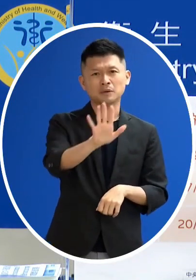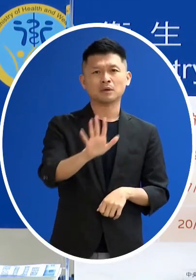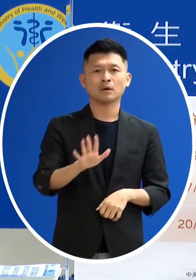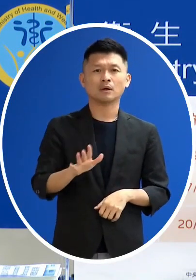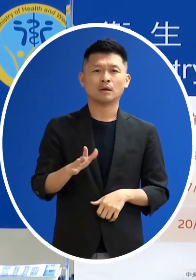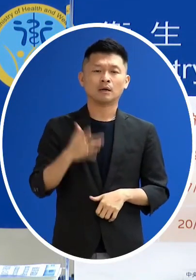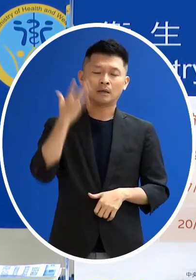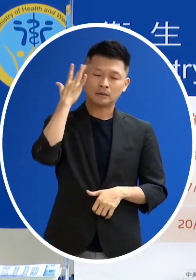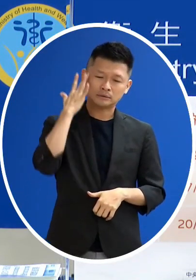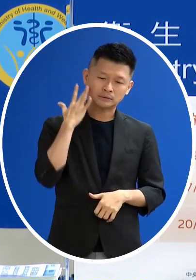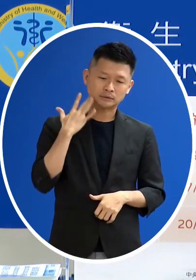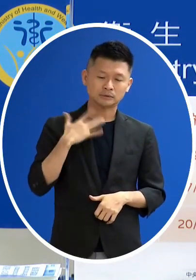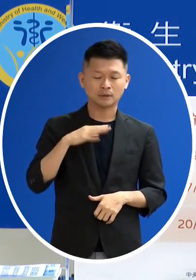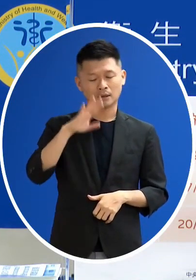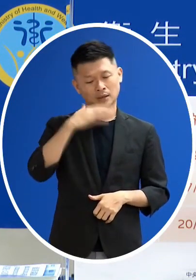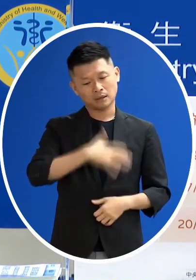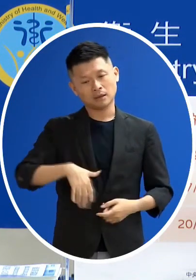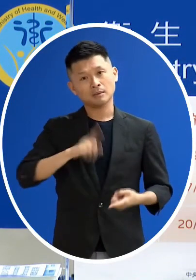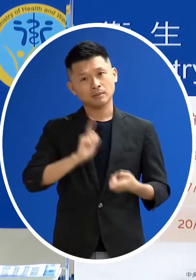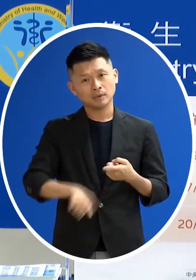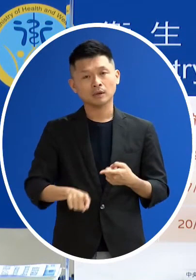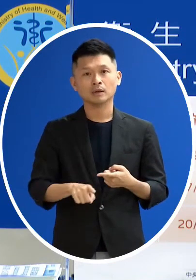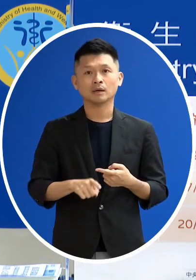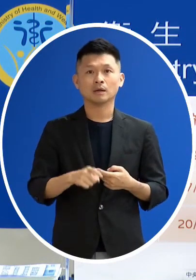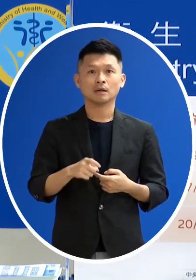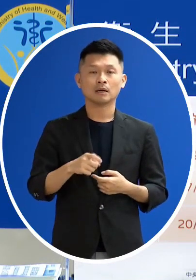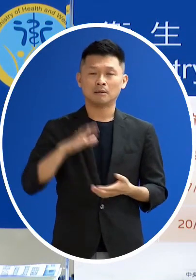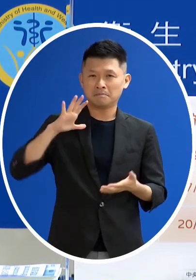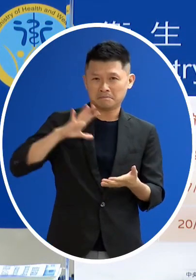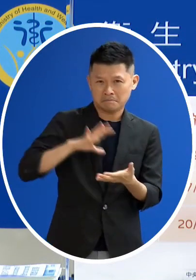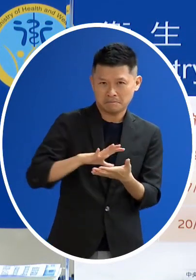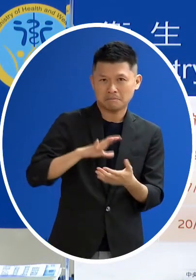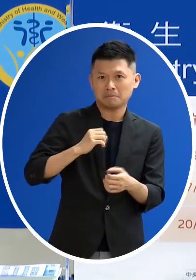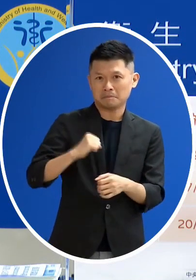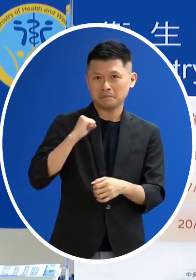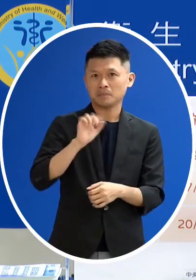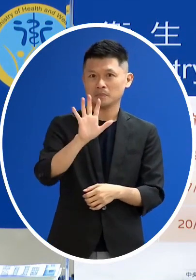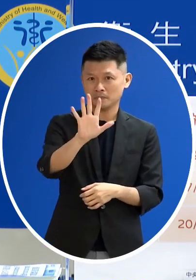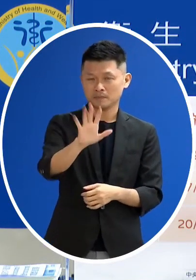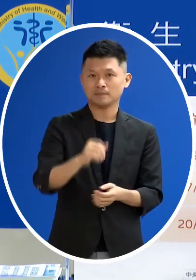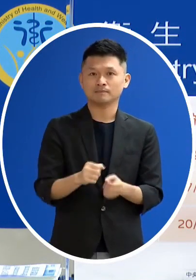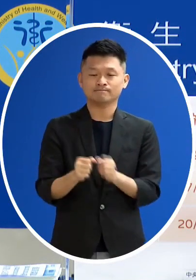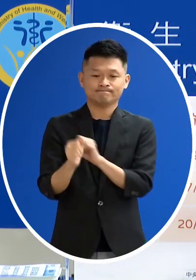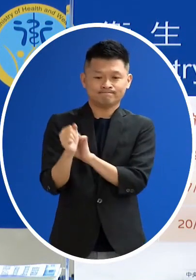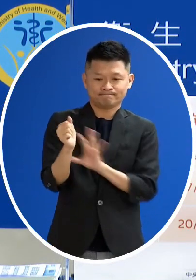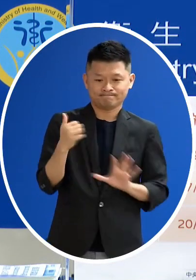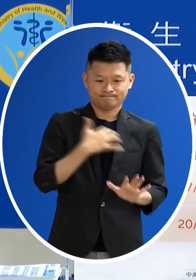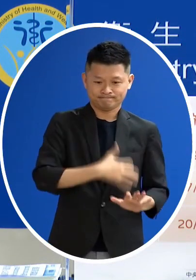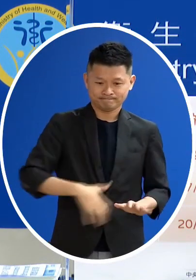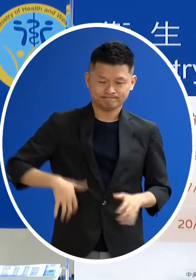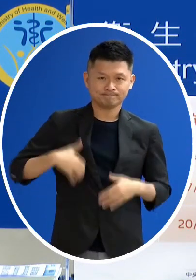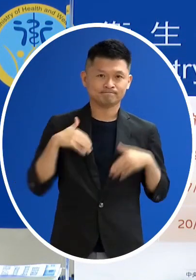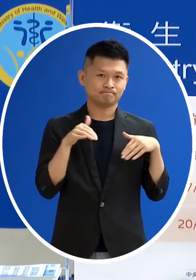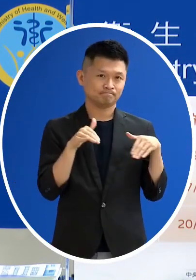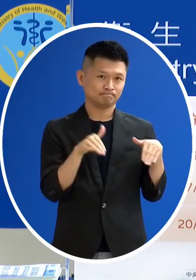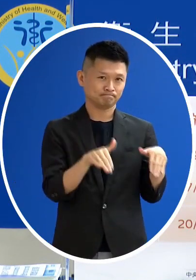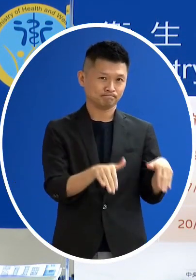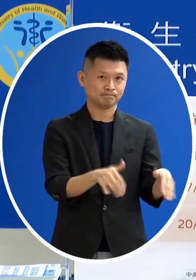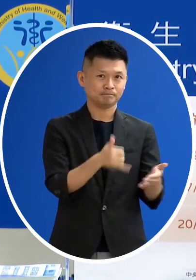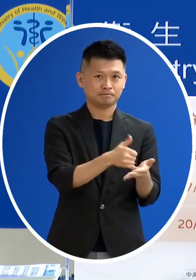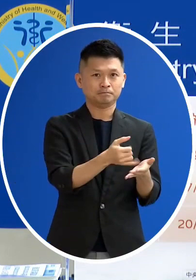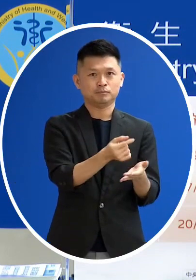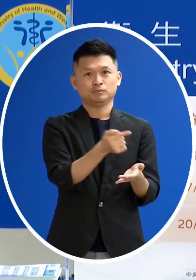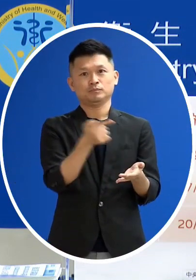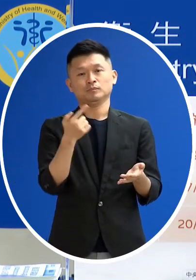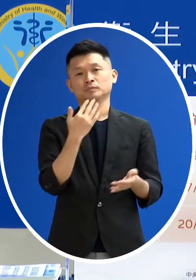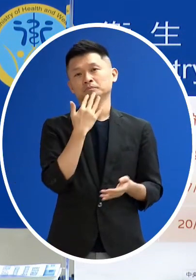也是一个我们英文叫 stress 啊，也是一个压力，那这压力也会影响到他身体的一些状况，那所以对于这